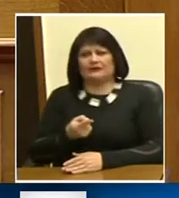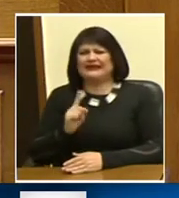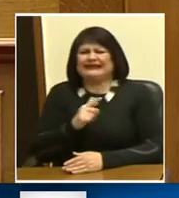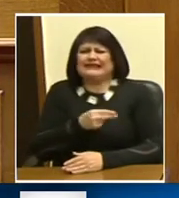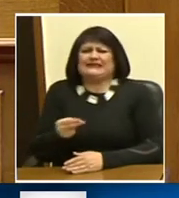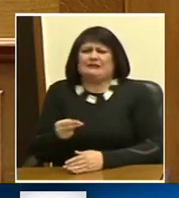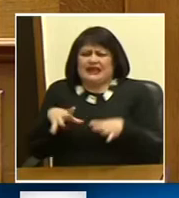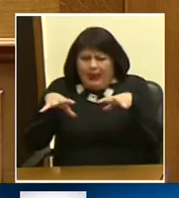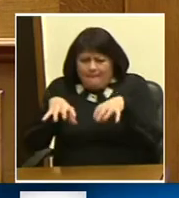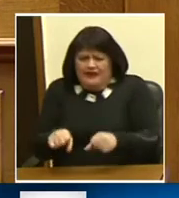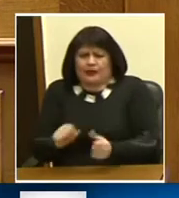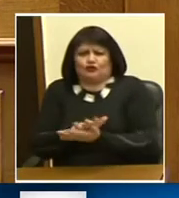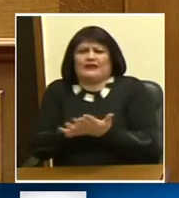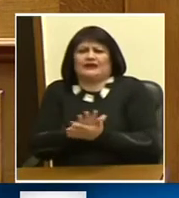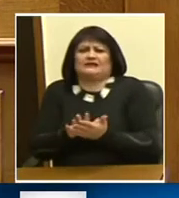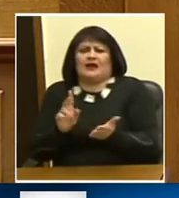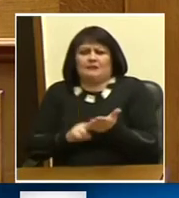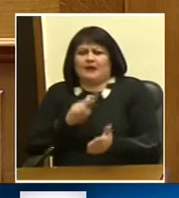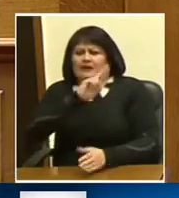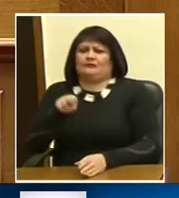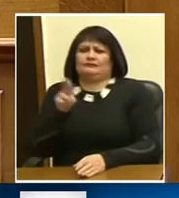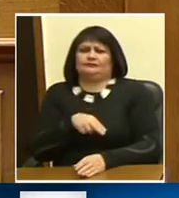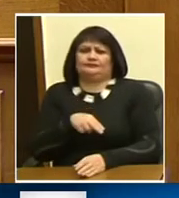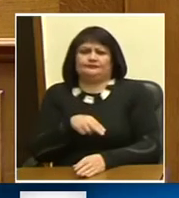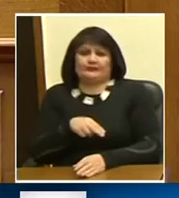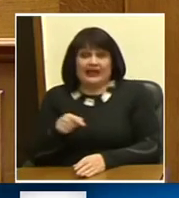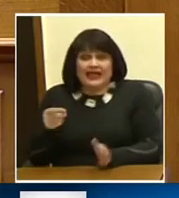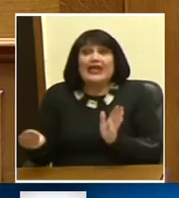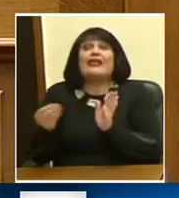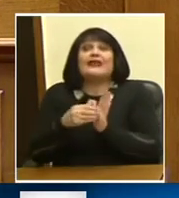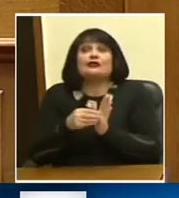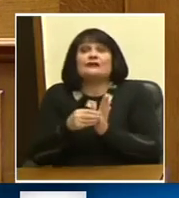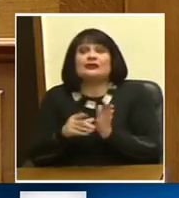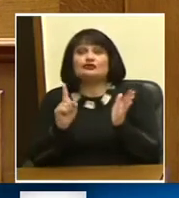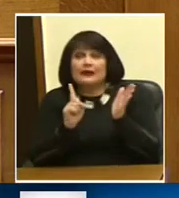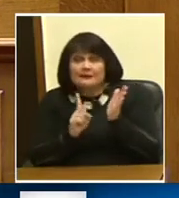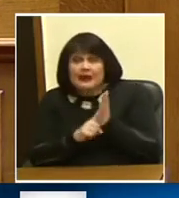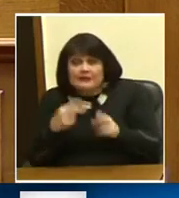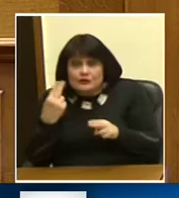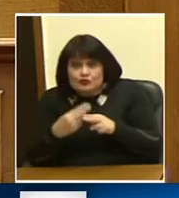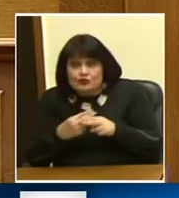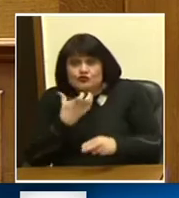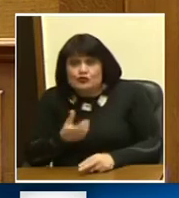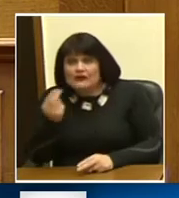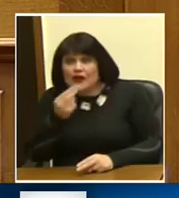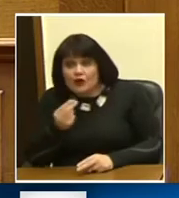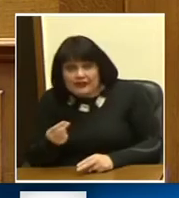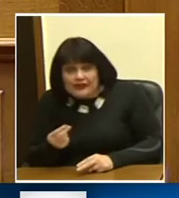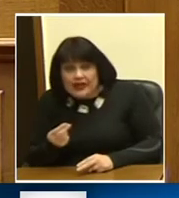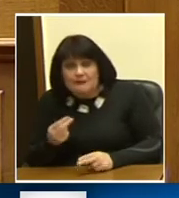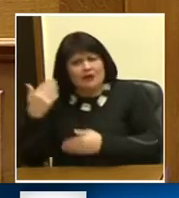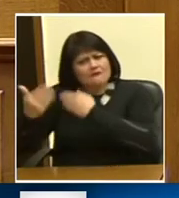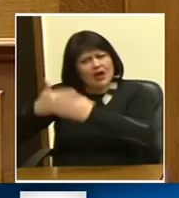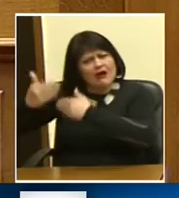το φέρνουμε τώρα, είναι γιατί όντως χρειάζονται συνενέσεις σε ένα κρίσιμο θέμα που ακουμπάει την παράδοση